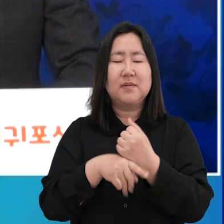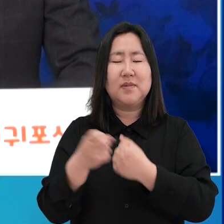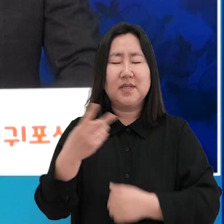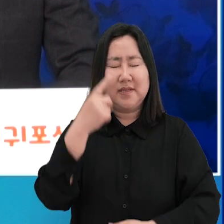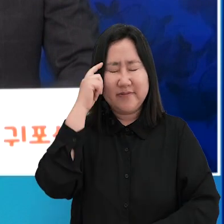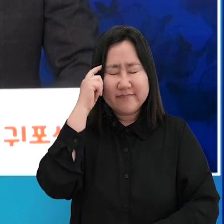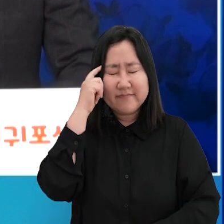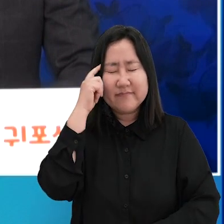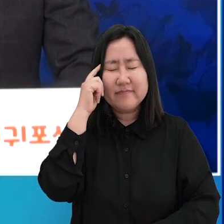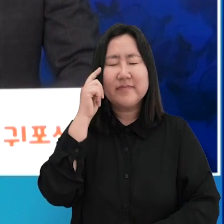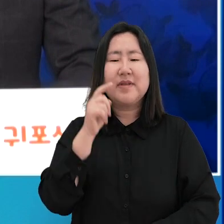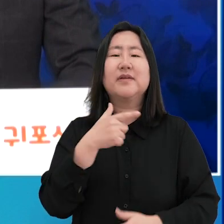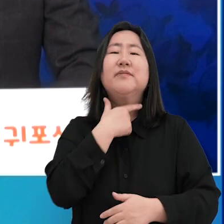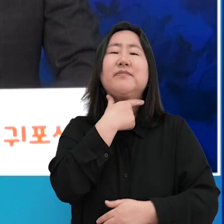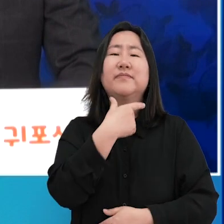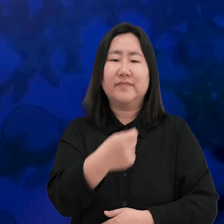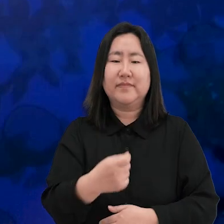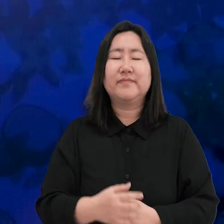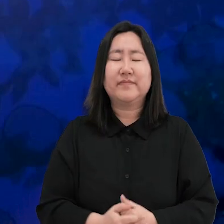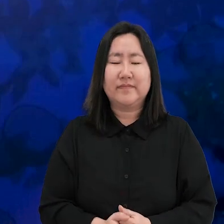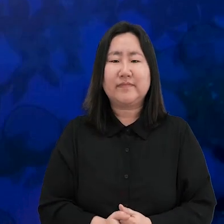다음 소식도 전해